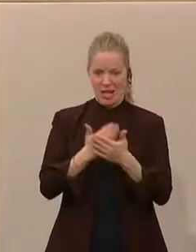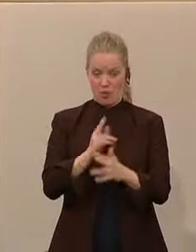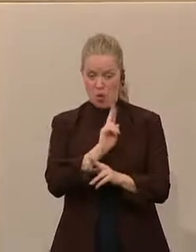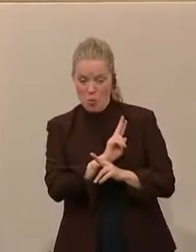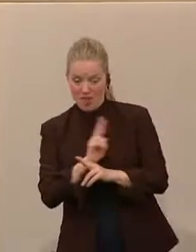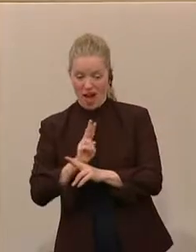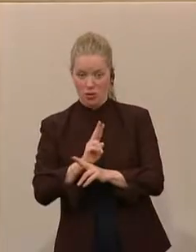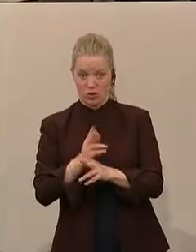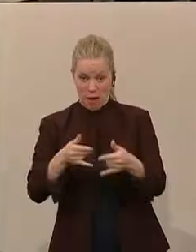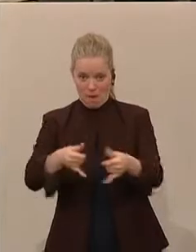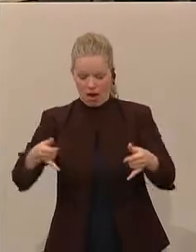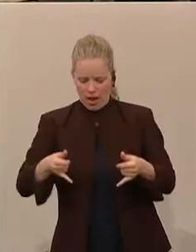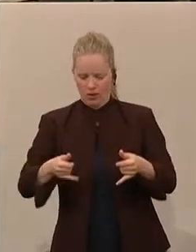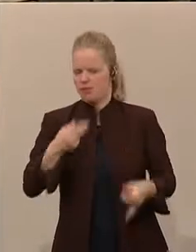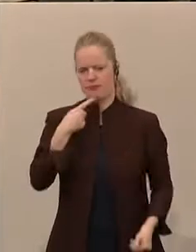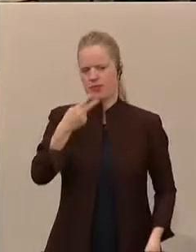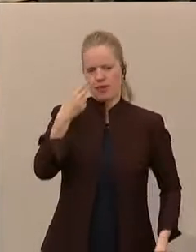Danke.